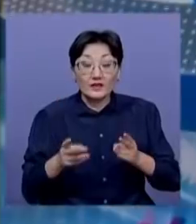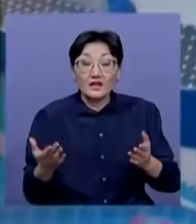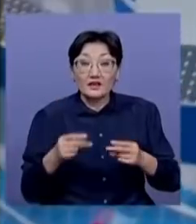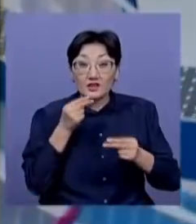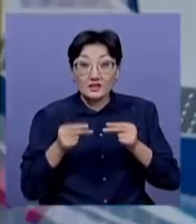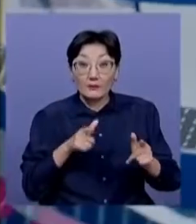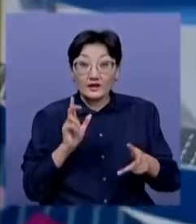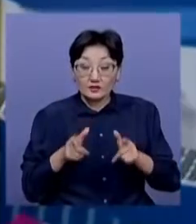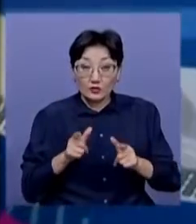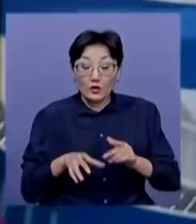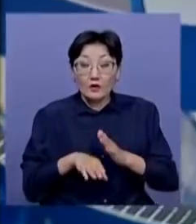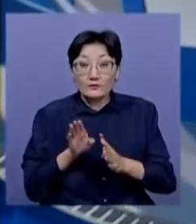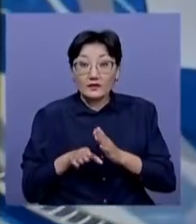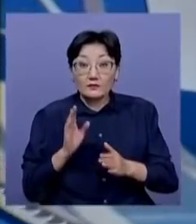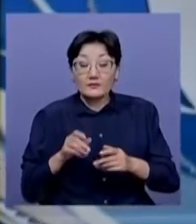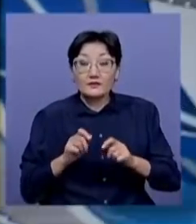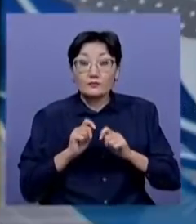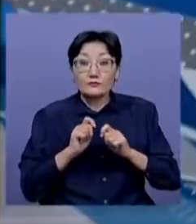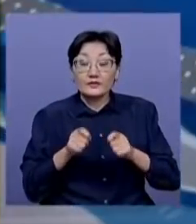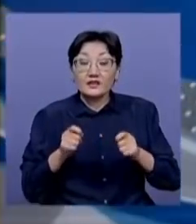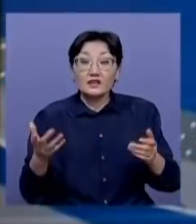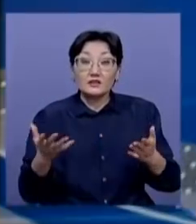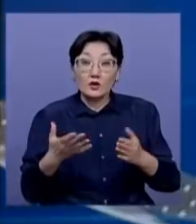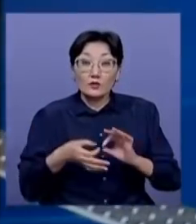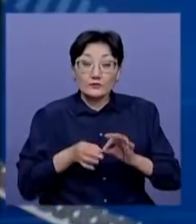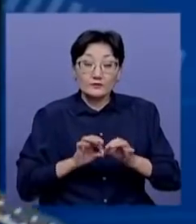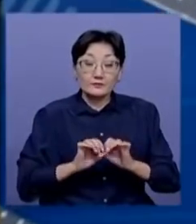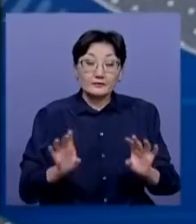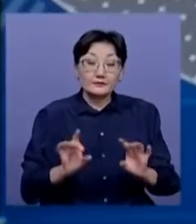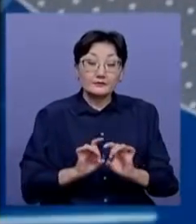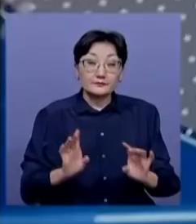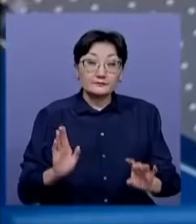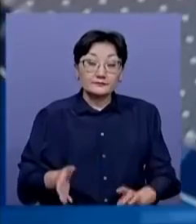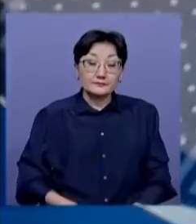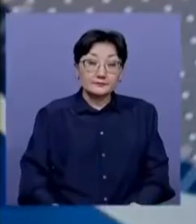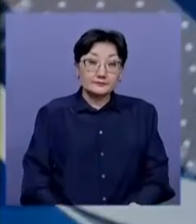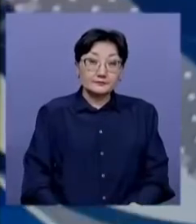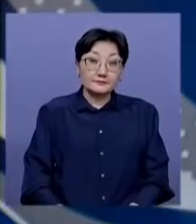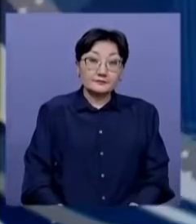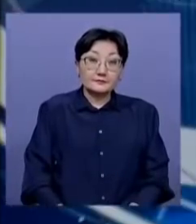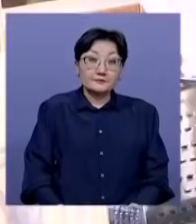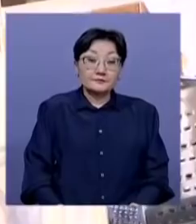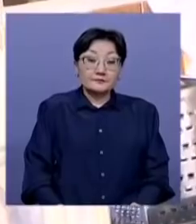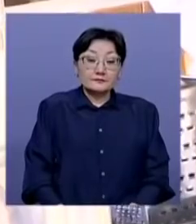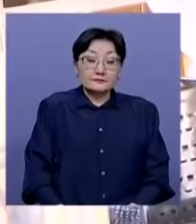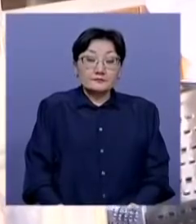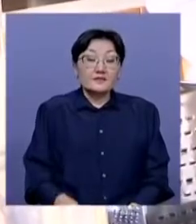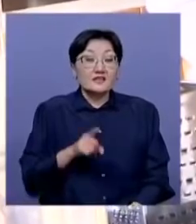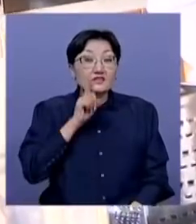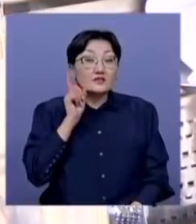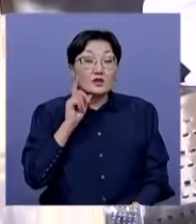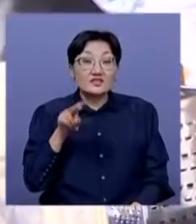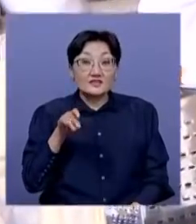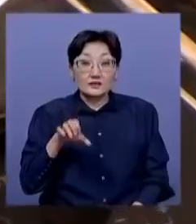тағам дайындады, үздіктерге тағайындалған жүлде қоры қандай, толығырақ әріптесім Сымбат Ноғай тарқатады. Жастар